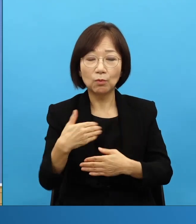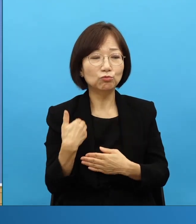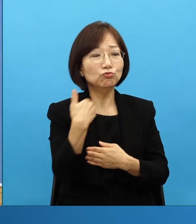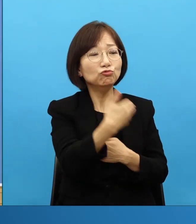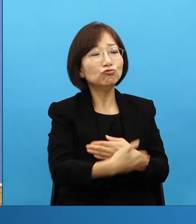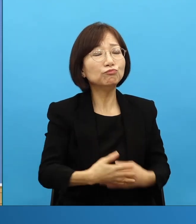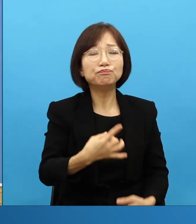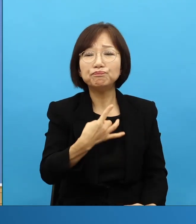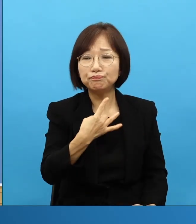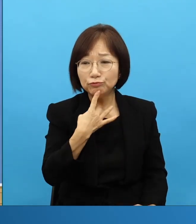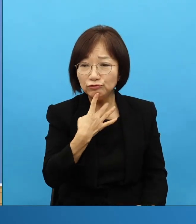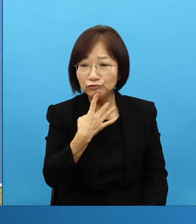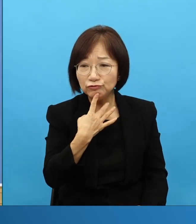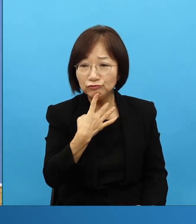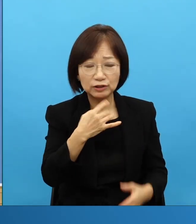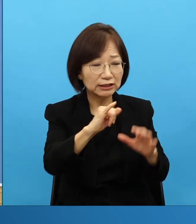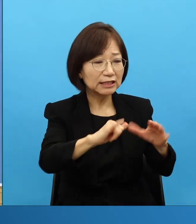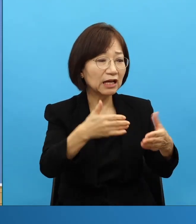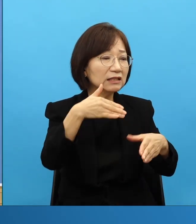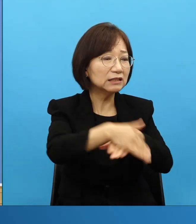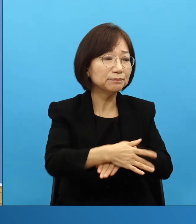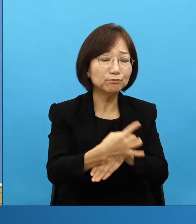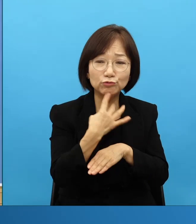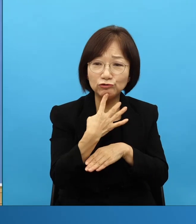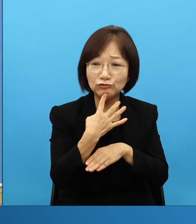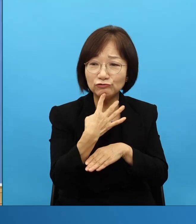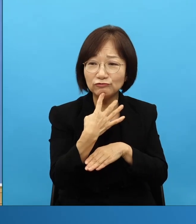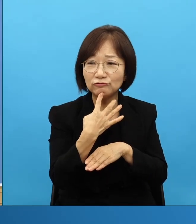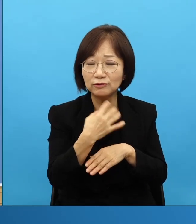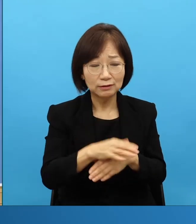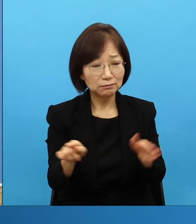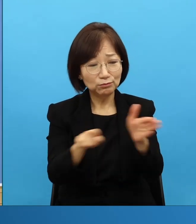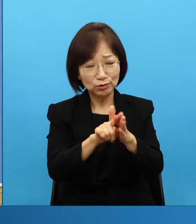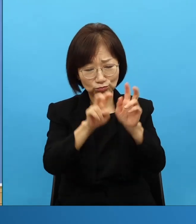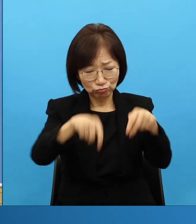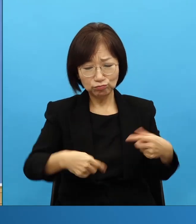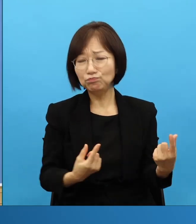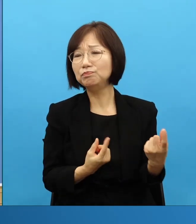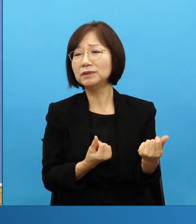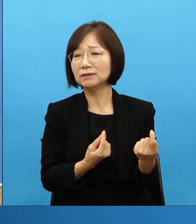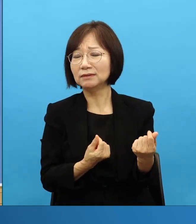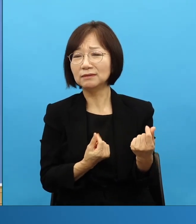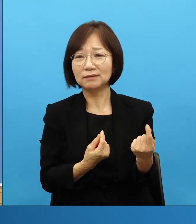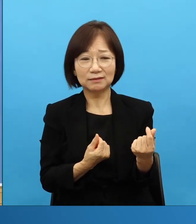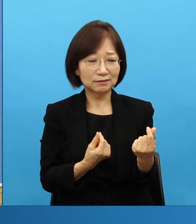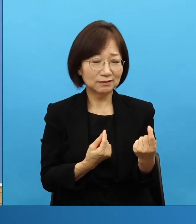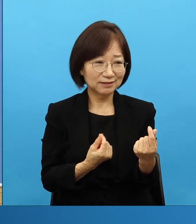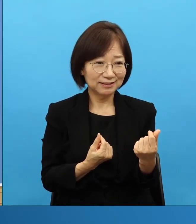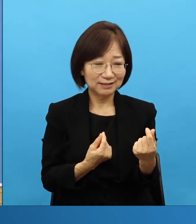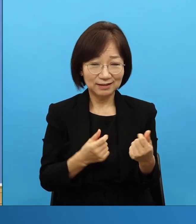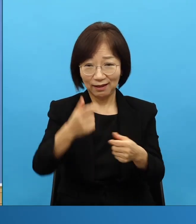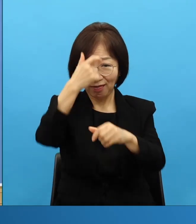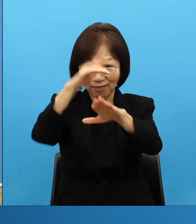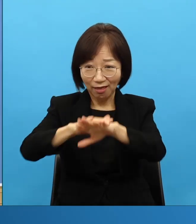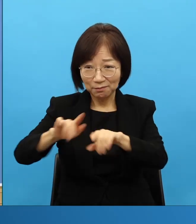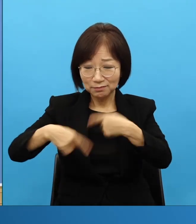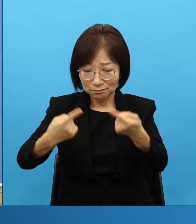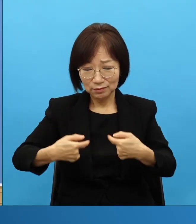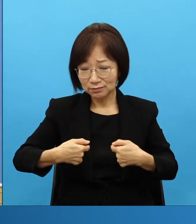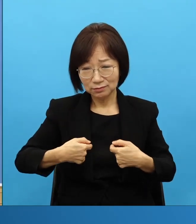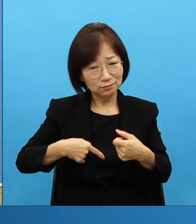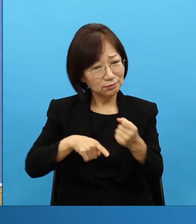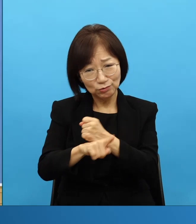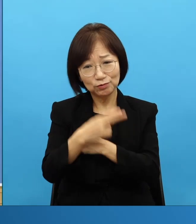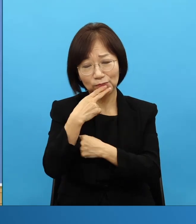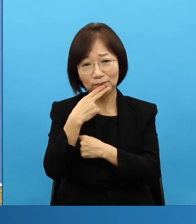of the works that transcends time and space, and you're just 그럼 looking 오늘 at the 짐승 carnal, 수준인데. physical things. You're at the 말이 안 level of a 되잖아요. beast. 그럼 It doesn't 원래 make 예배드릴 sense. 필요도 없지. There's no reason